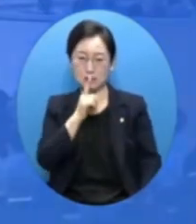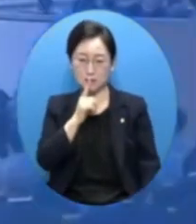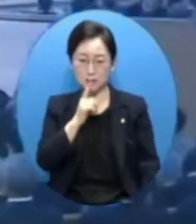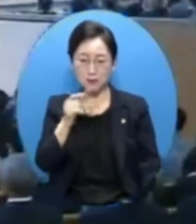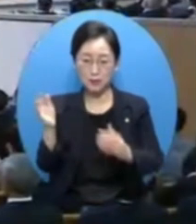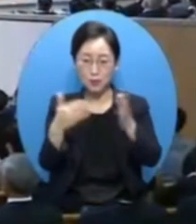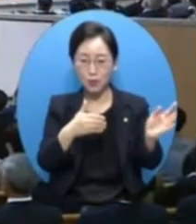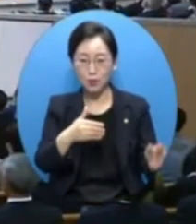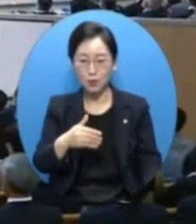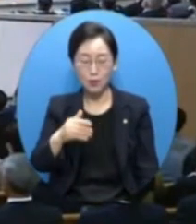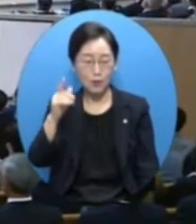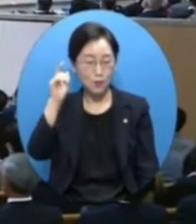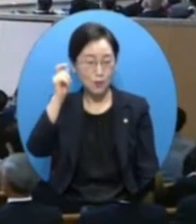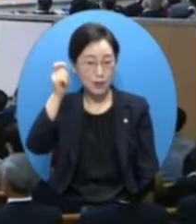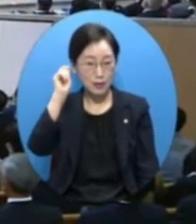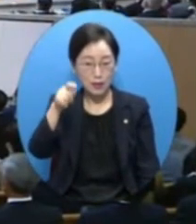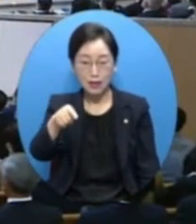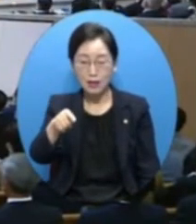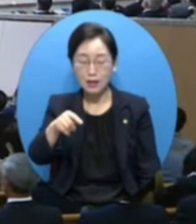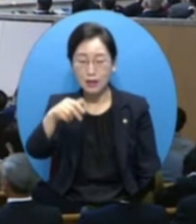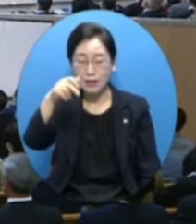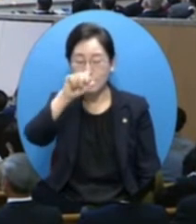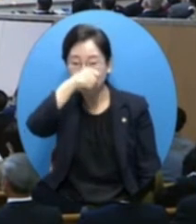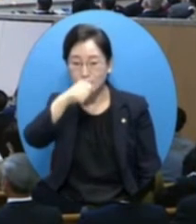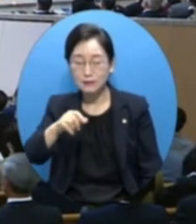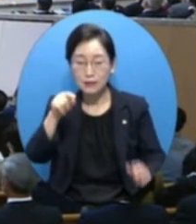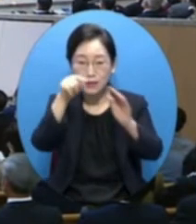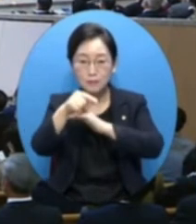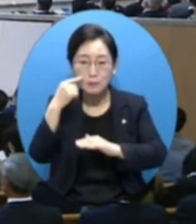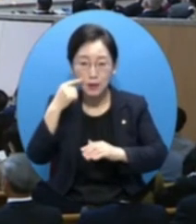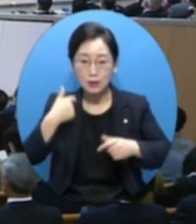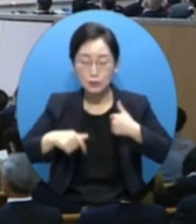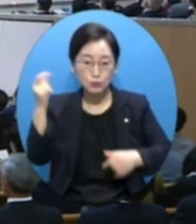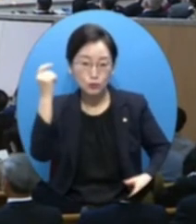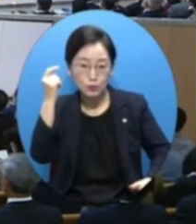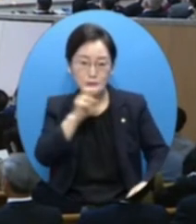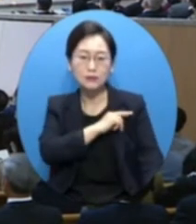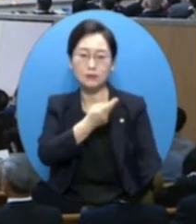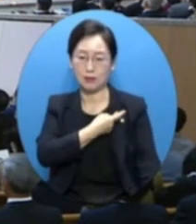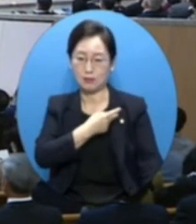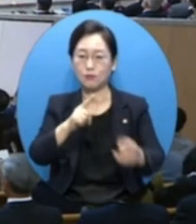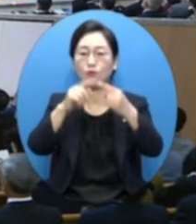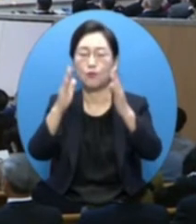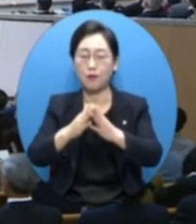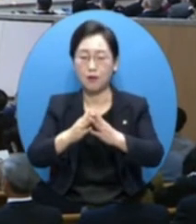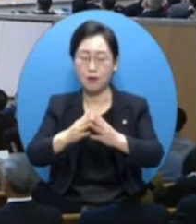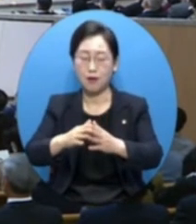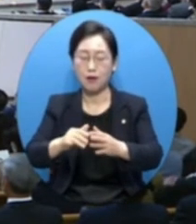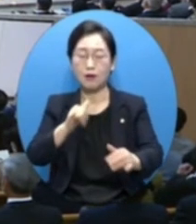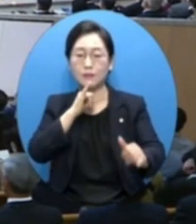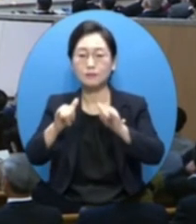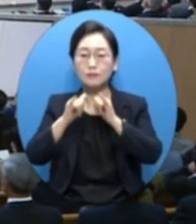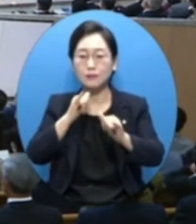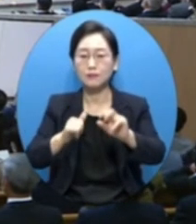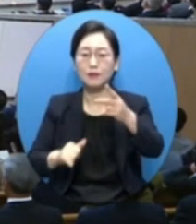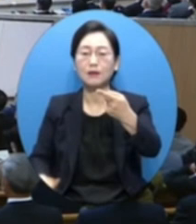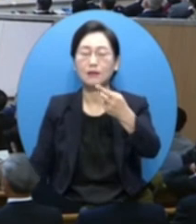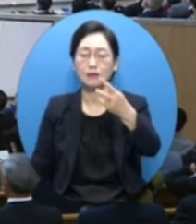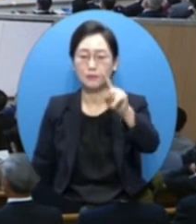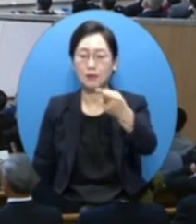기쁜 소식 국제교회라는 데 이단을 따라가서 110명이나 죽는 그런 끔찍한 사건이 벌어지기도